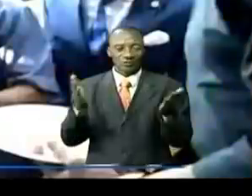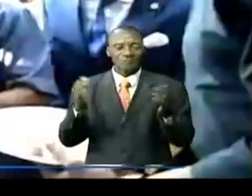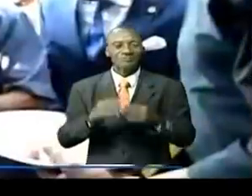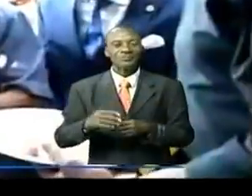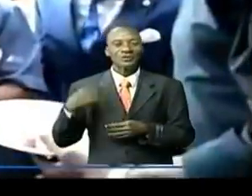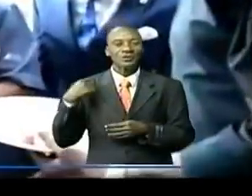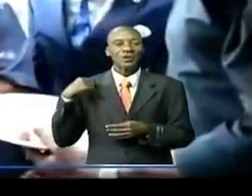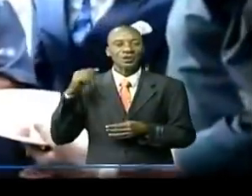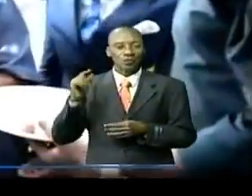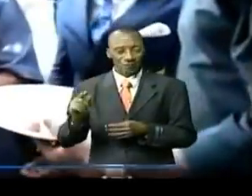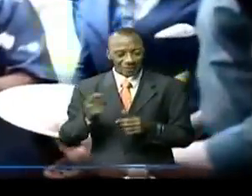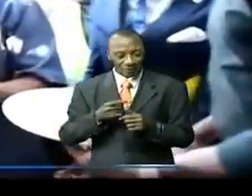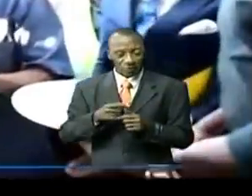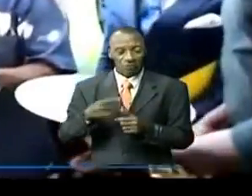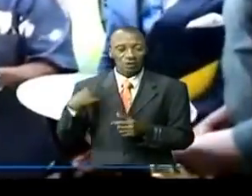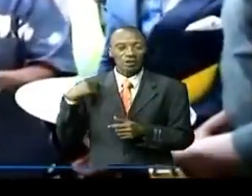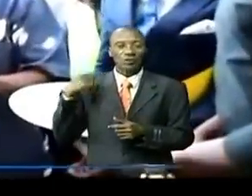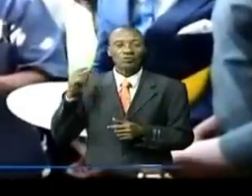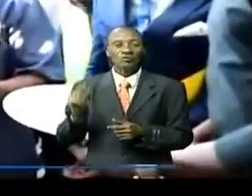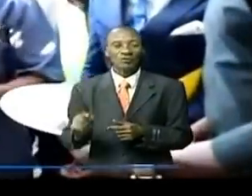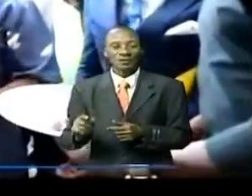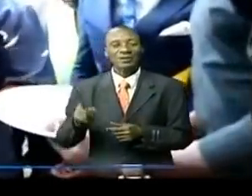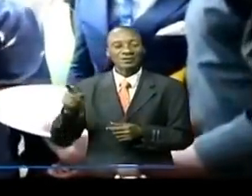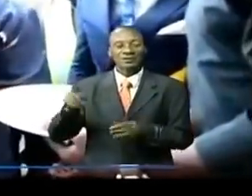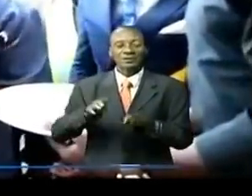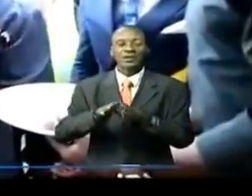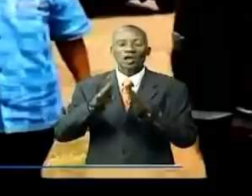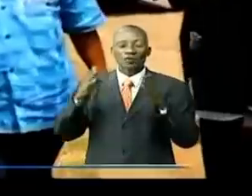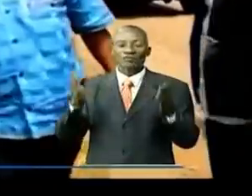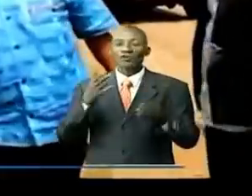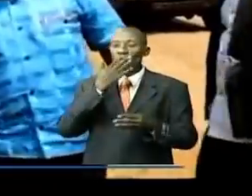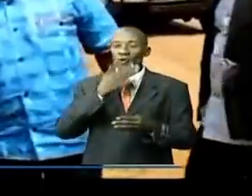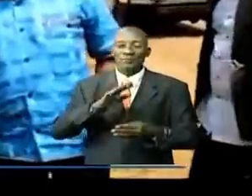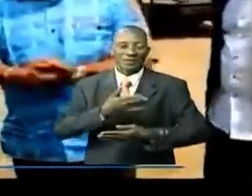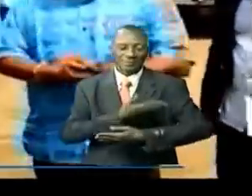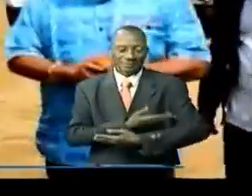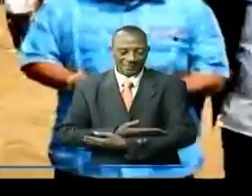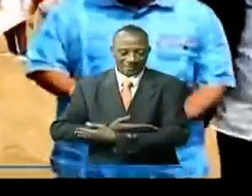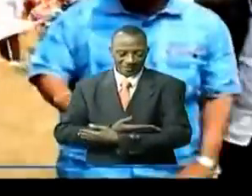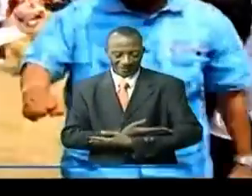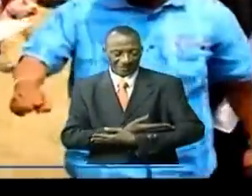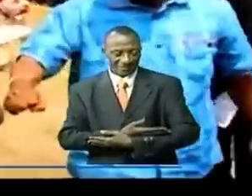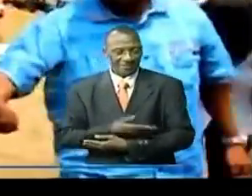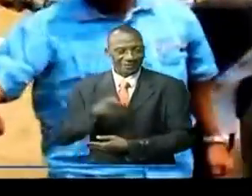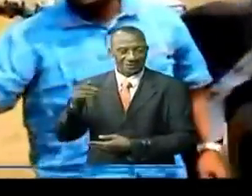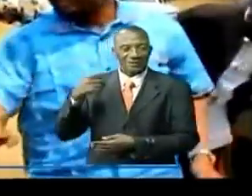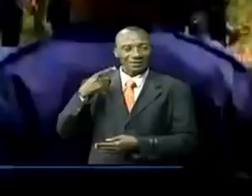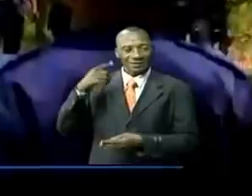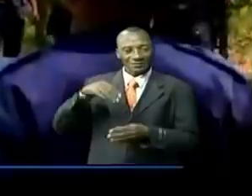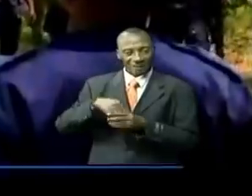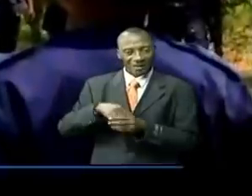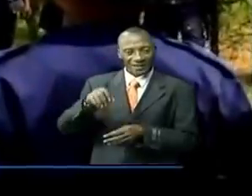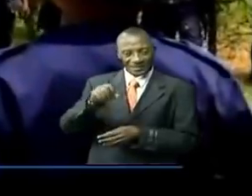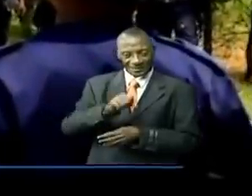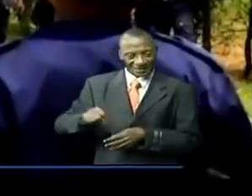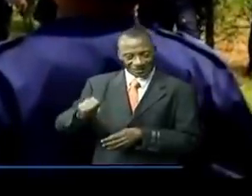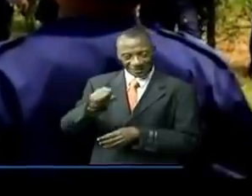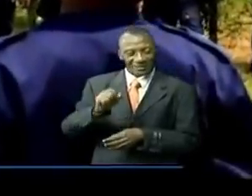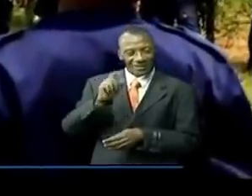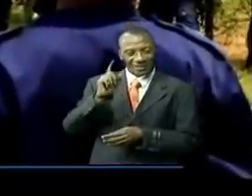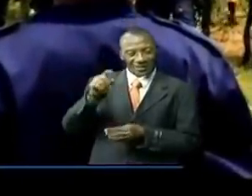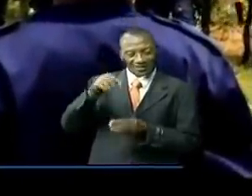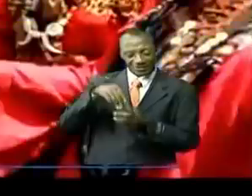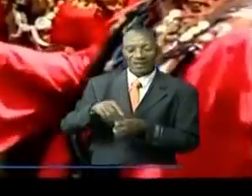procédé à l'inauguration de la maternité dénommée Ingade, c'est le secteur de Madimbi dans le territoire d'Idiofa qui vient d'être